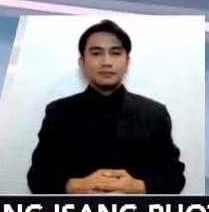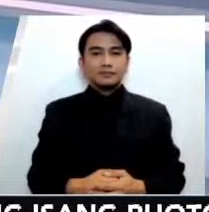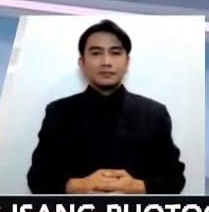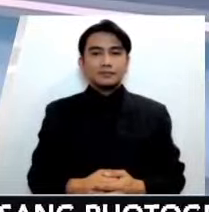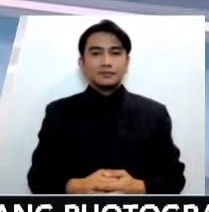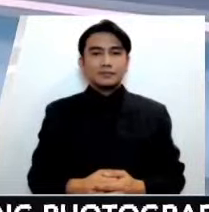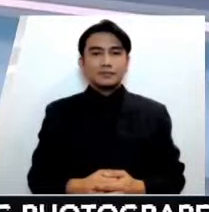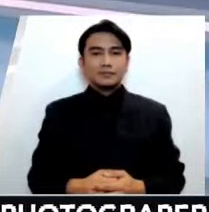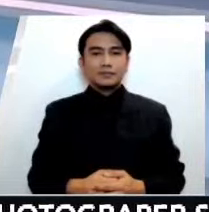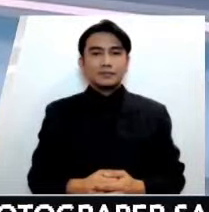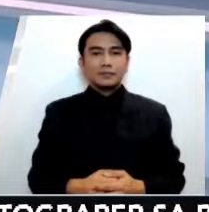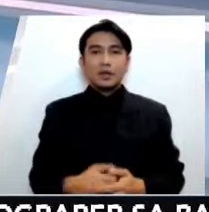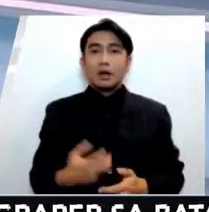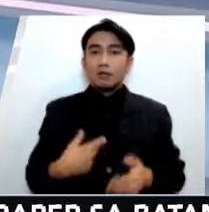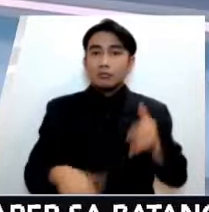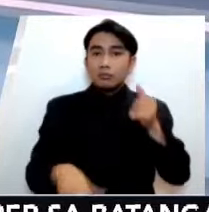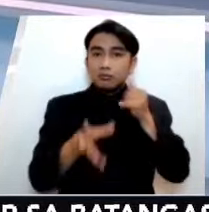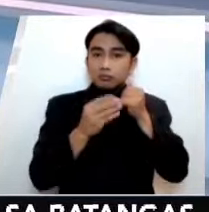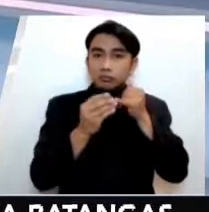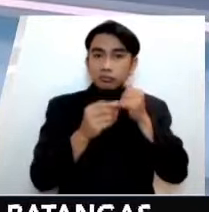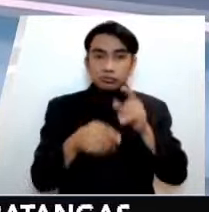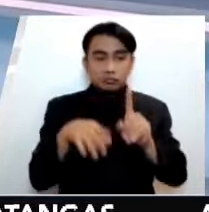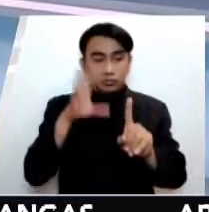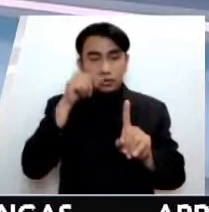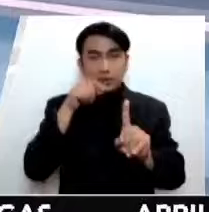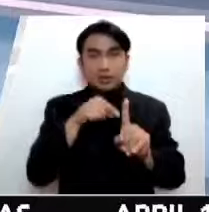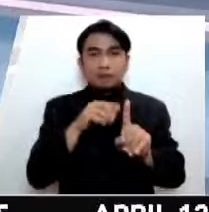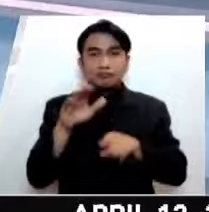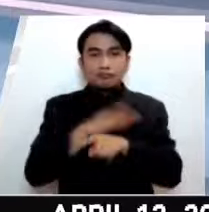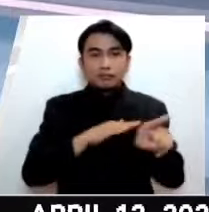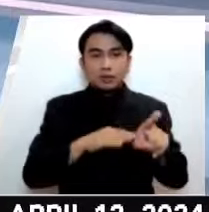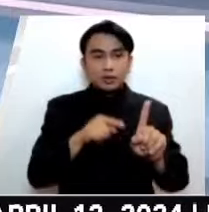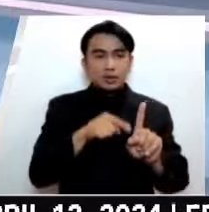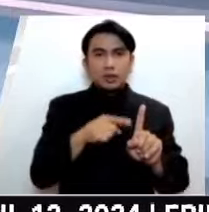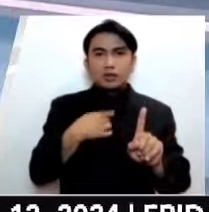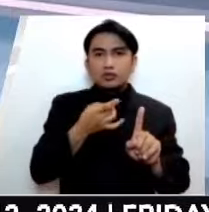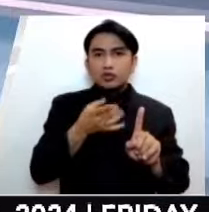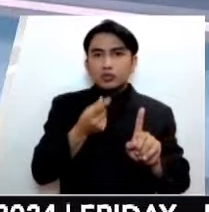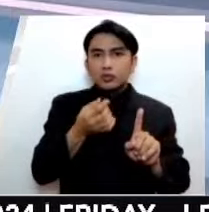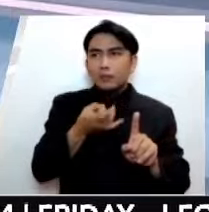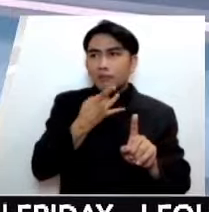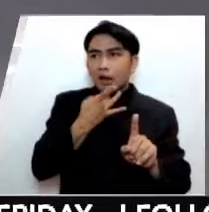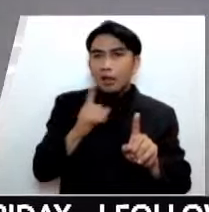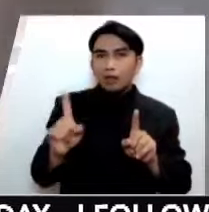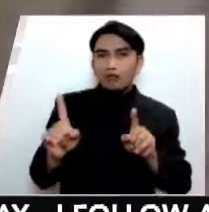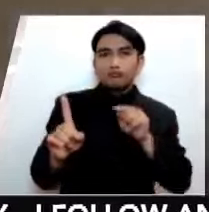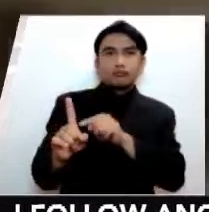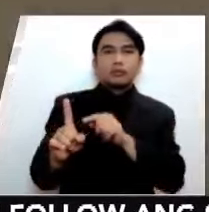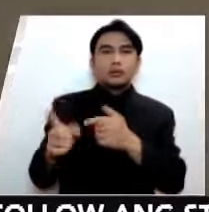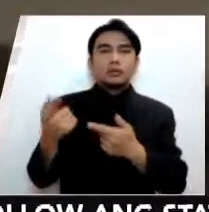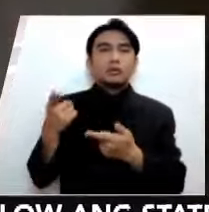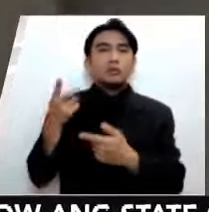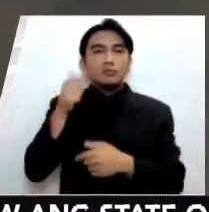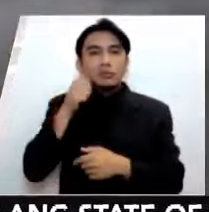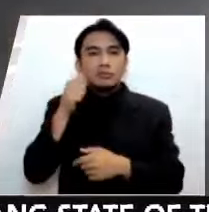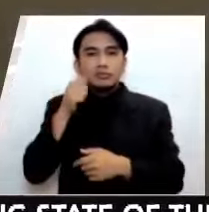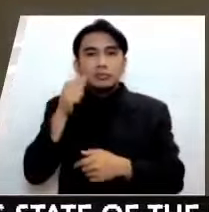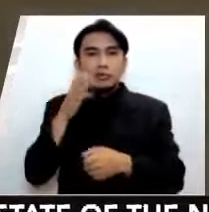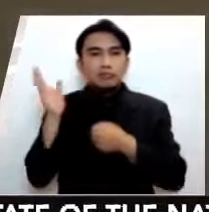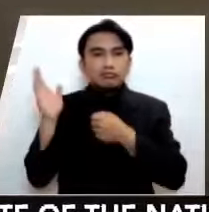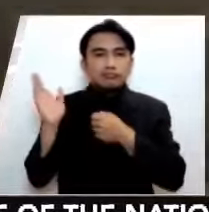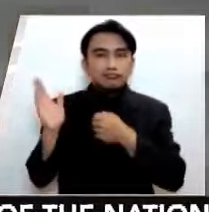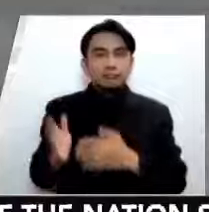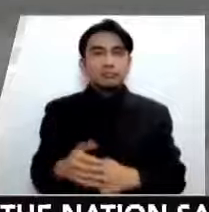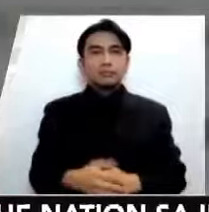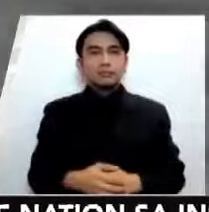Nahuli ka mang pagtakas ng lalaking ng bastos umano sa isang noontime show host at performer. Manya ka,